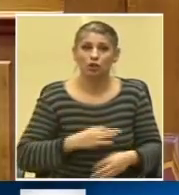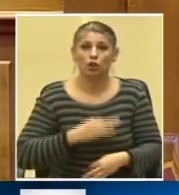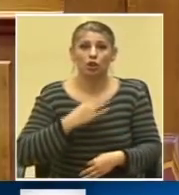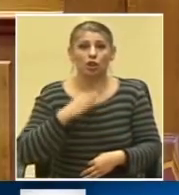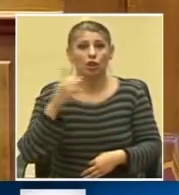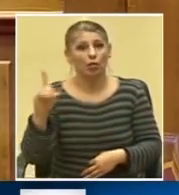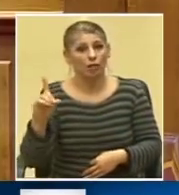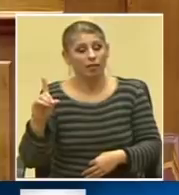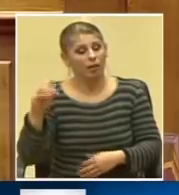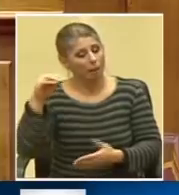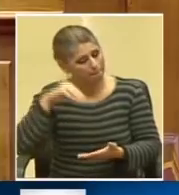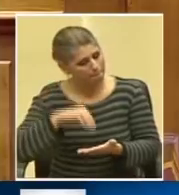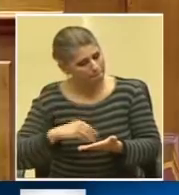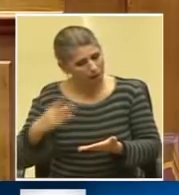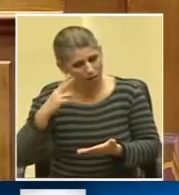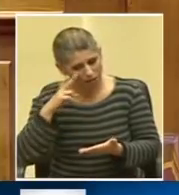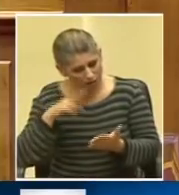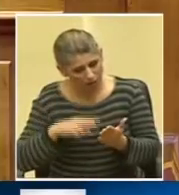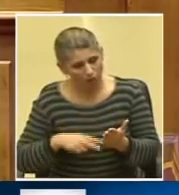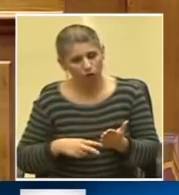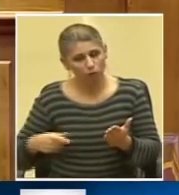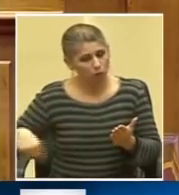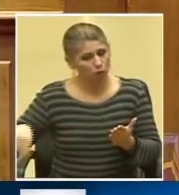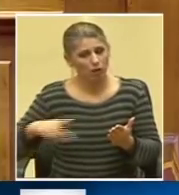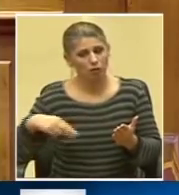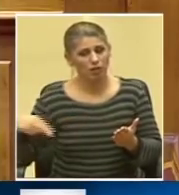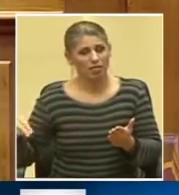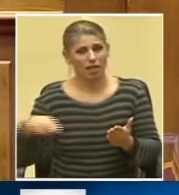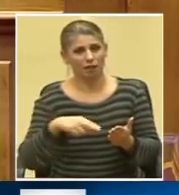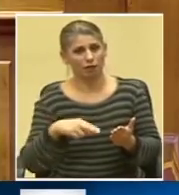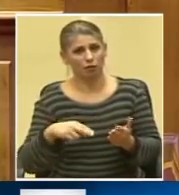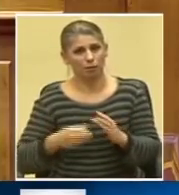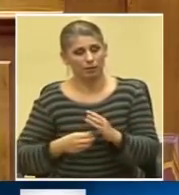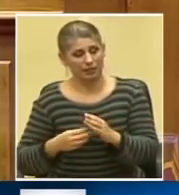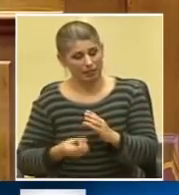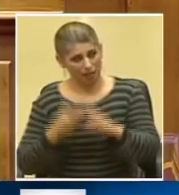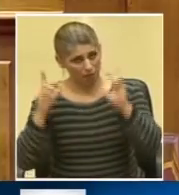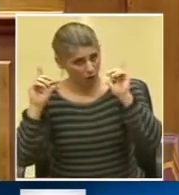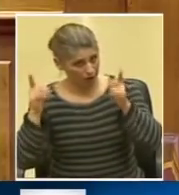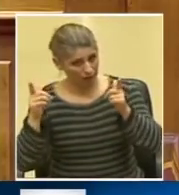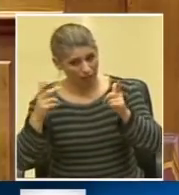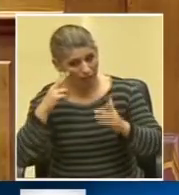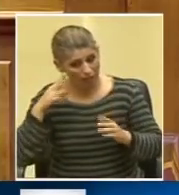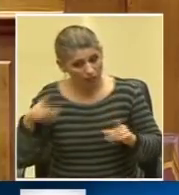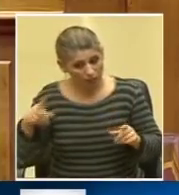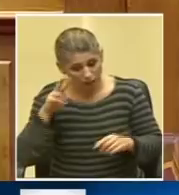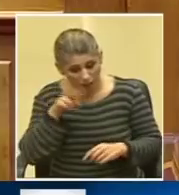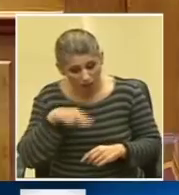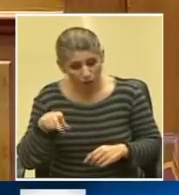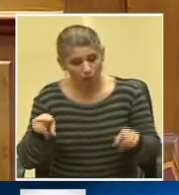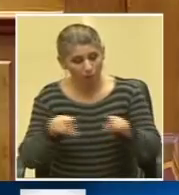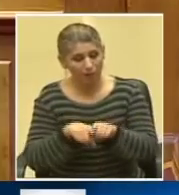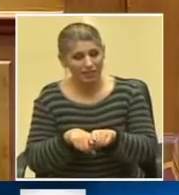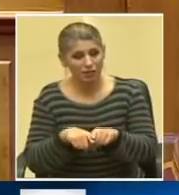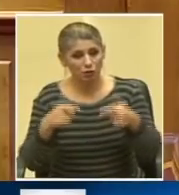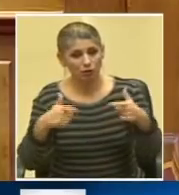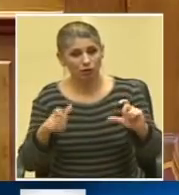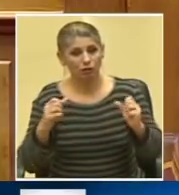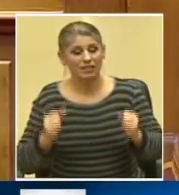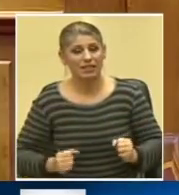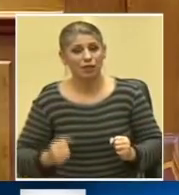να ξαναδούμε και τους άλλους συναδέλφους από την εξωματική αντιπολίτευση, να ξαναδούμε μαζί το βίντεο της τάσης του